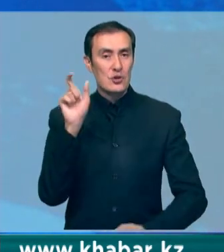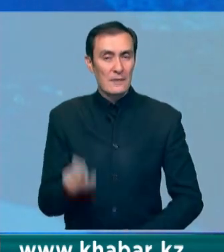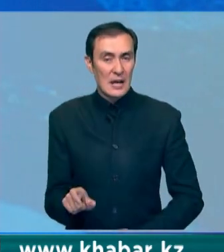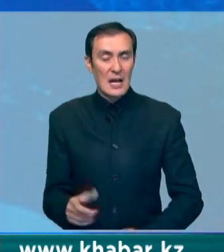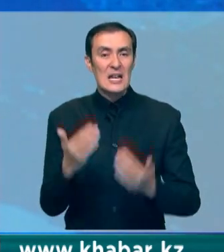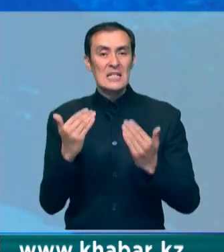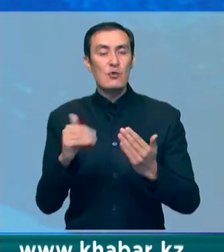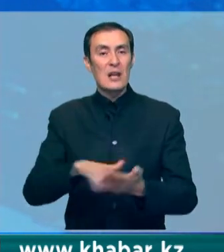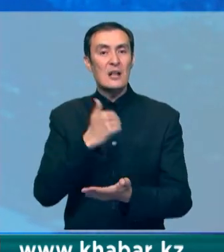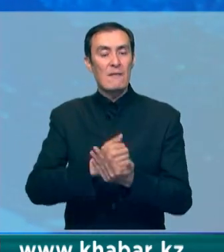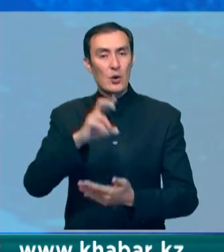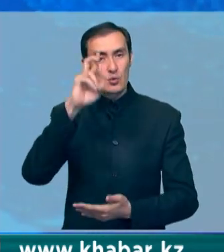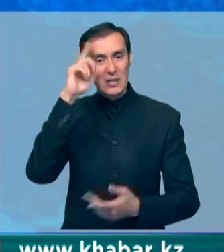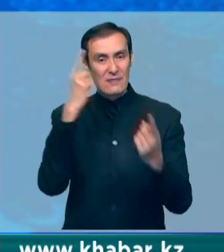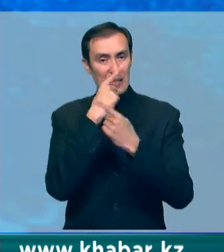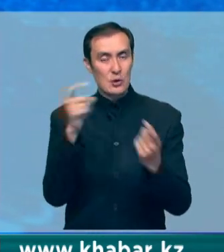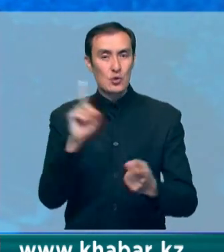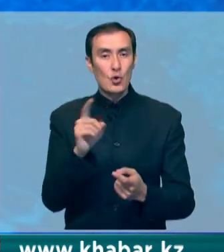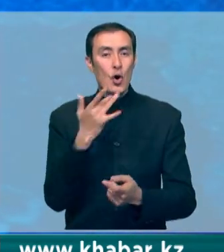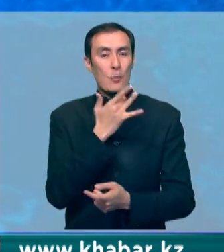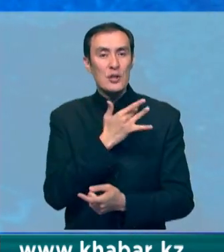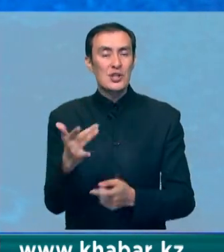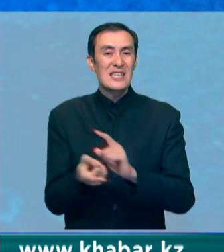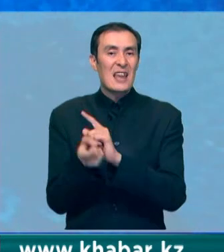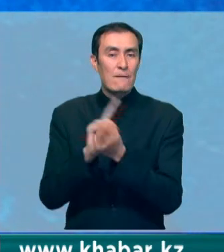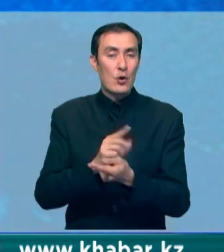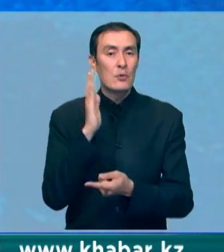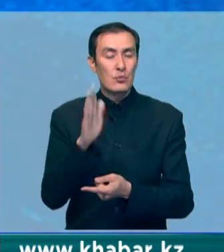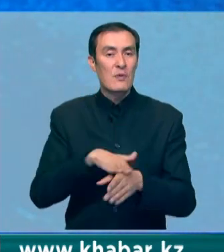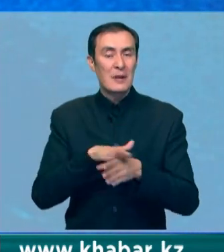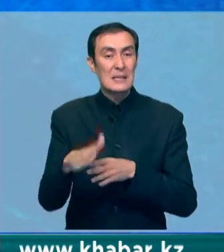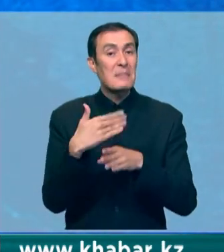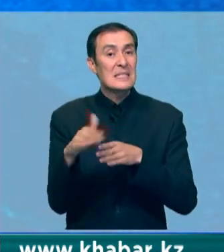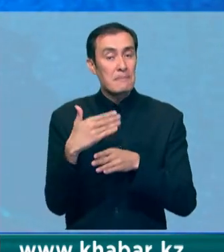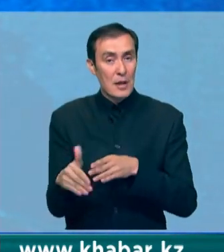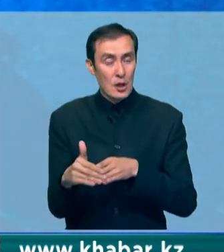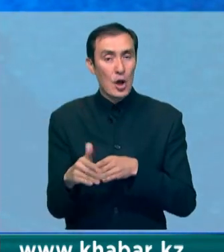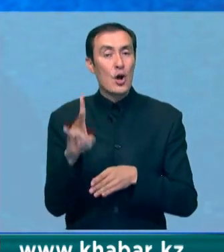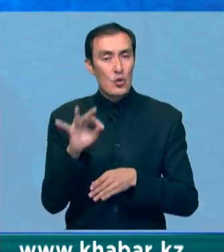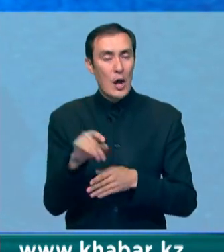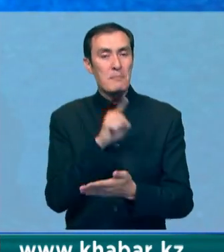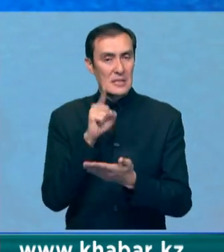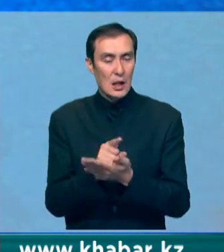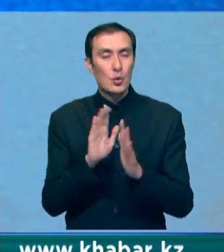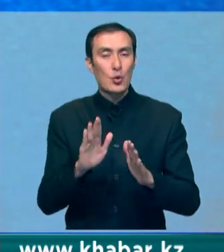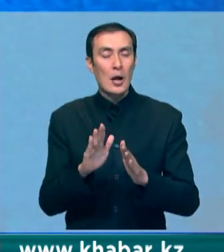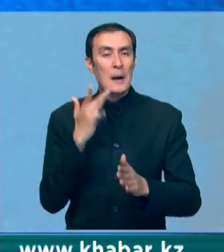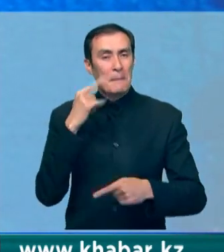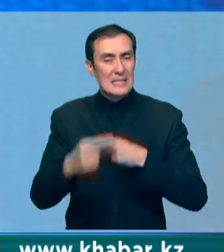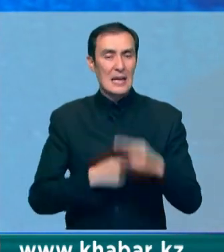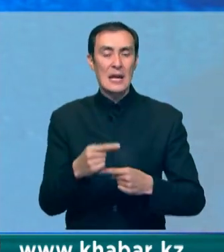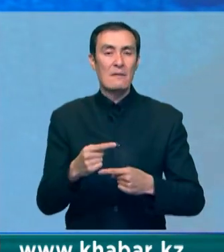личности. И сегодня глава государства отметил, что политические реформы будут выполняться постепенно, но уверенно. Только путем